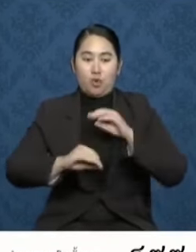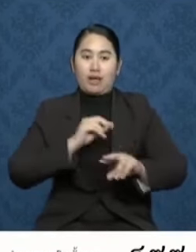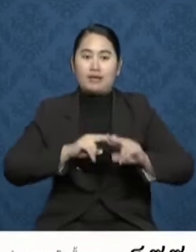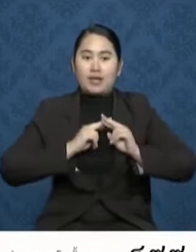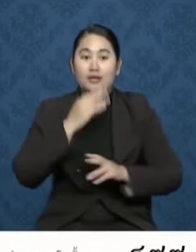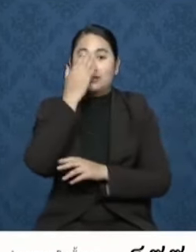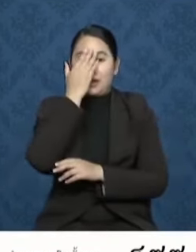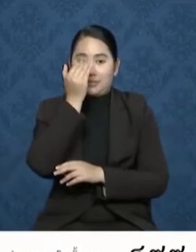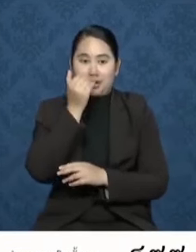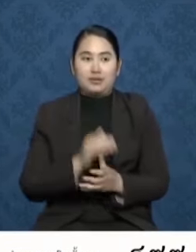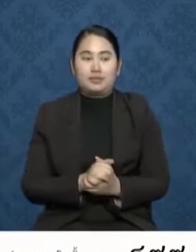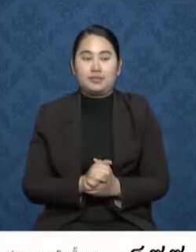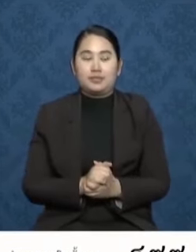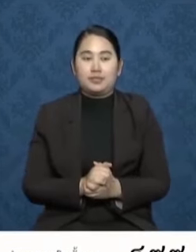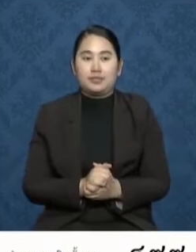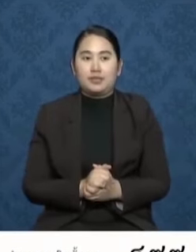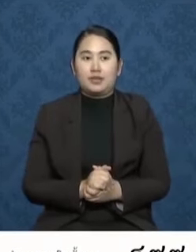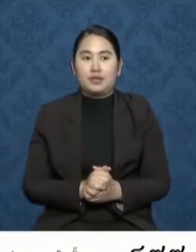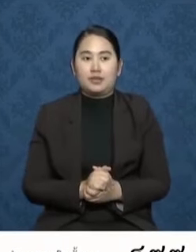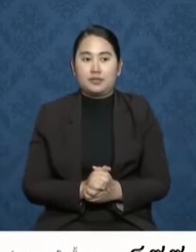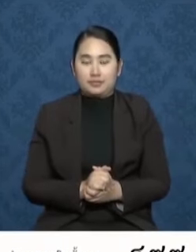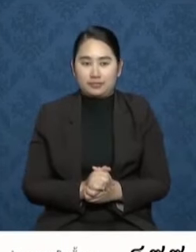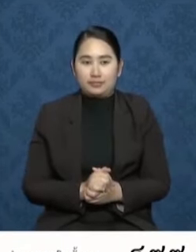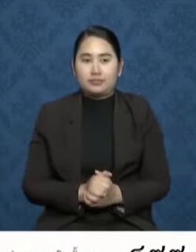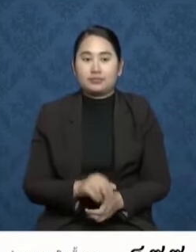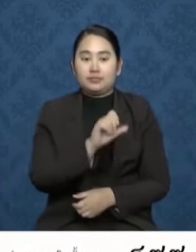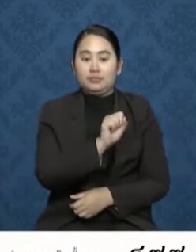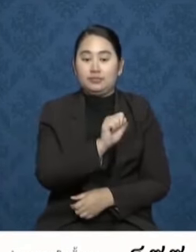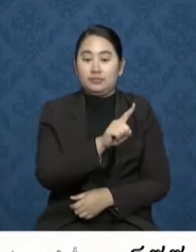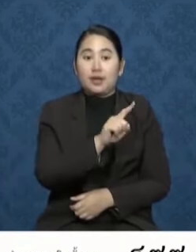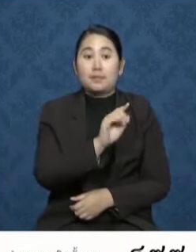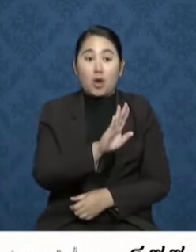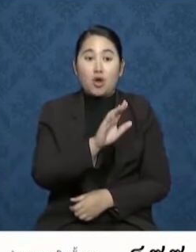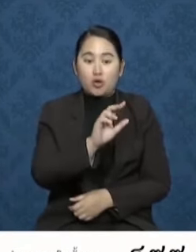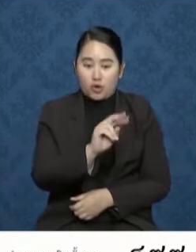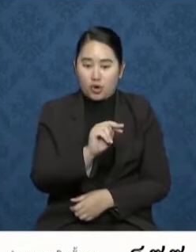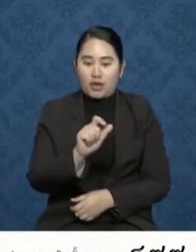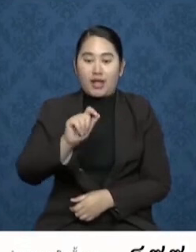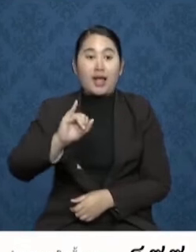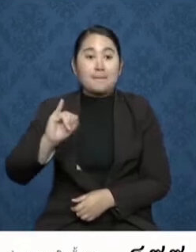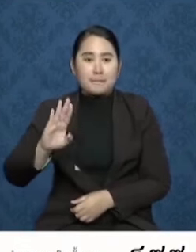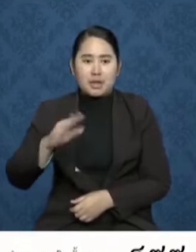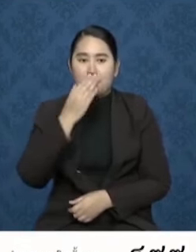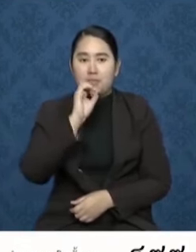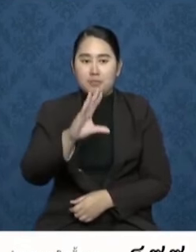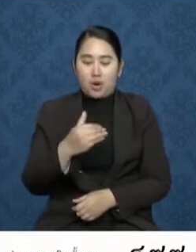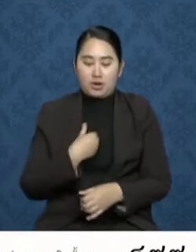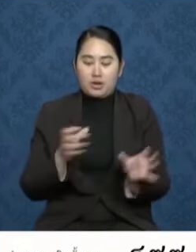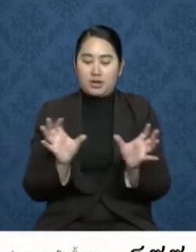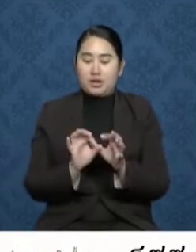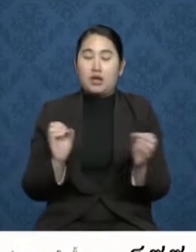อยู่ดีแม้สบนและ AIจะบอกแล้วว่ามันมีผลต่อการพิจารณาอนุมัติหาก